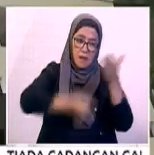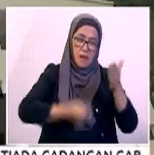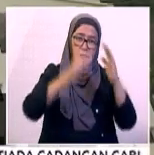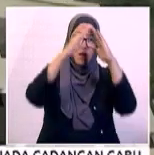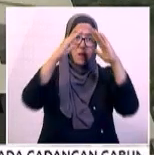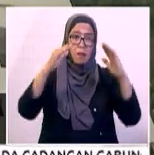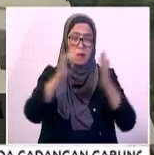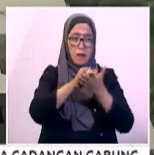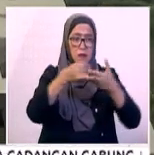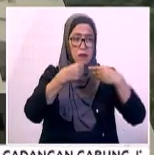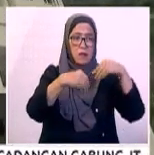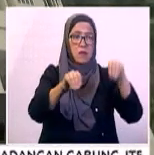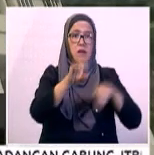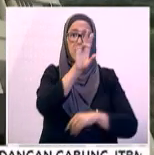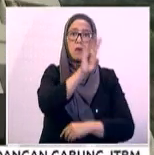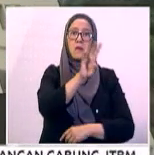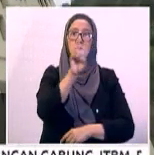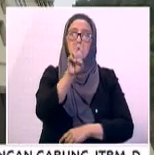pada harga